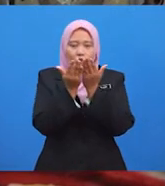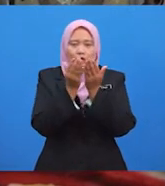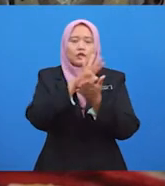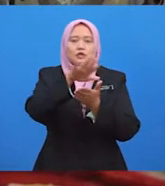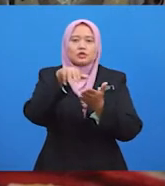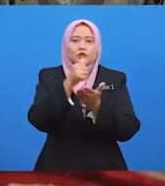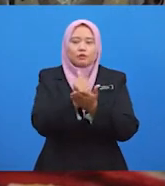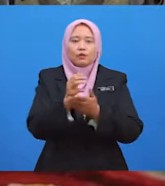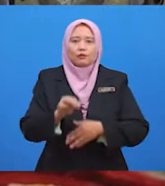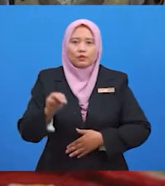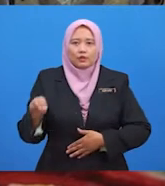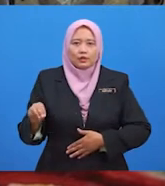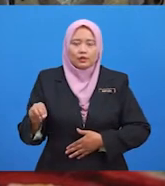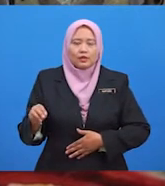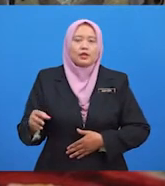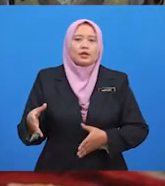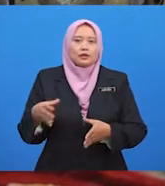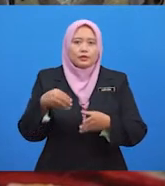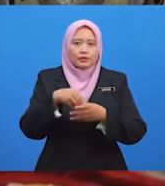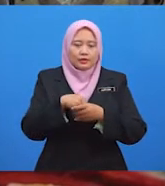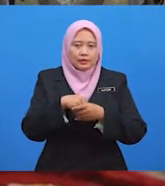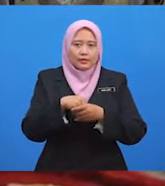dalam keadaan sihat sejahtera.